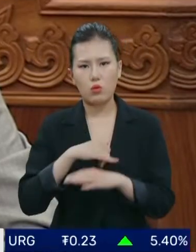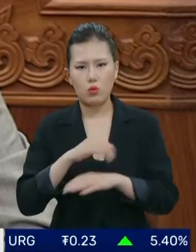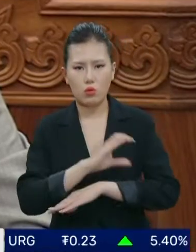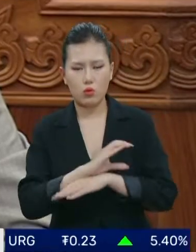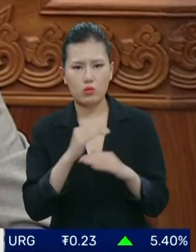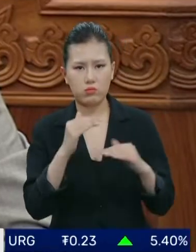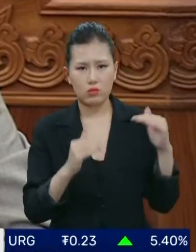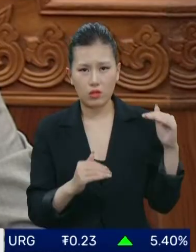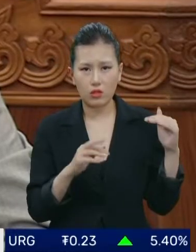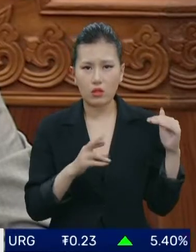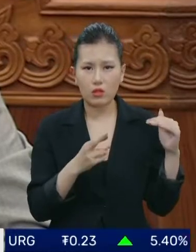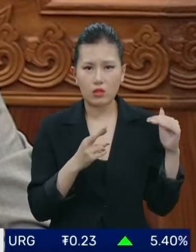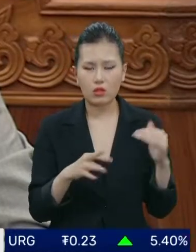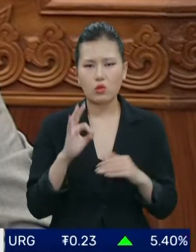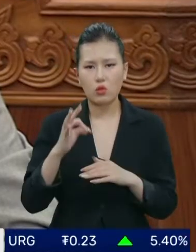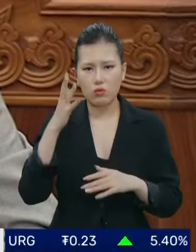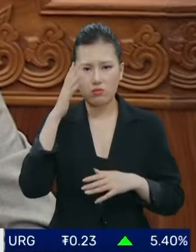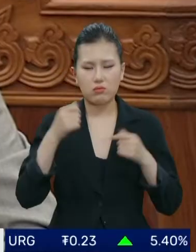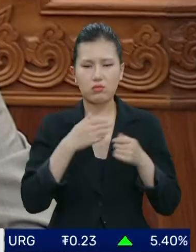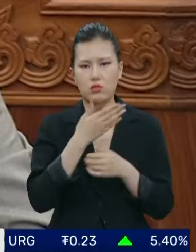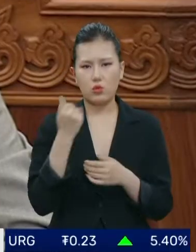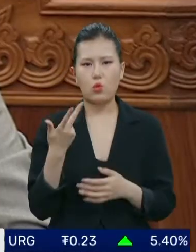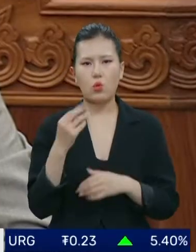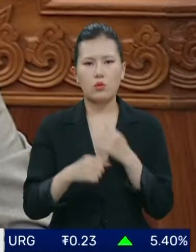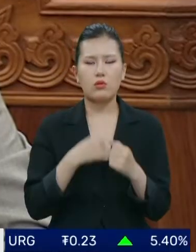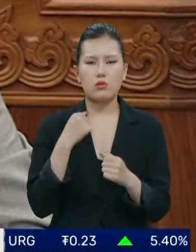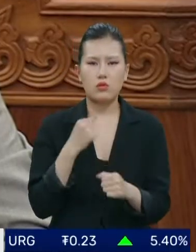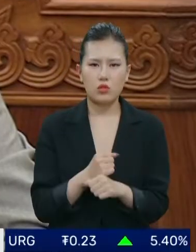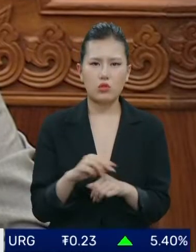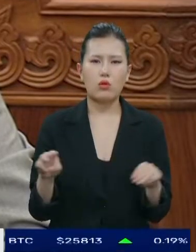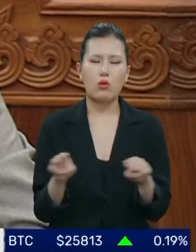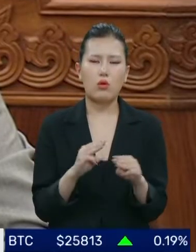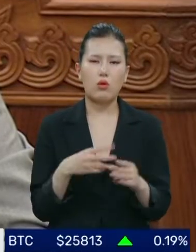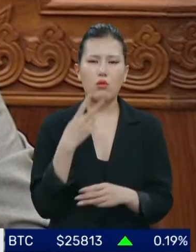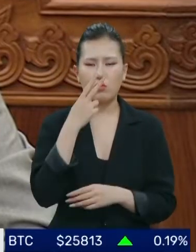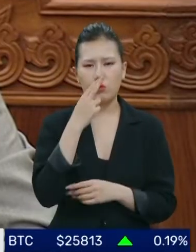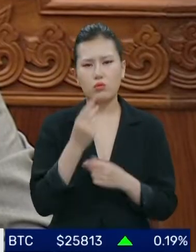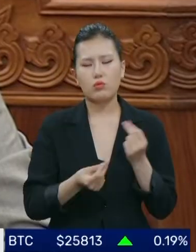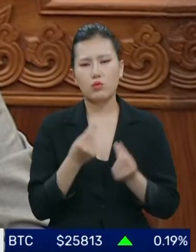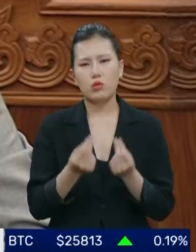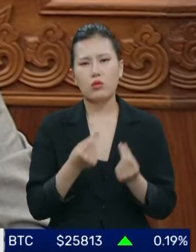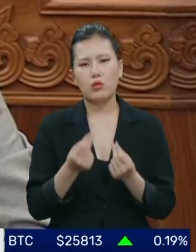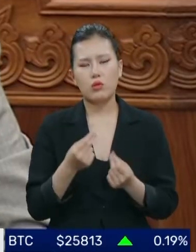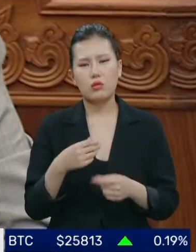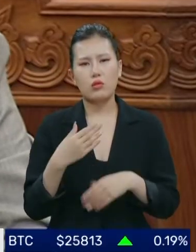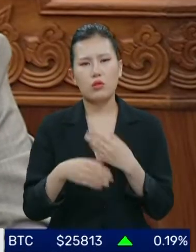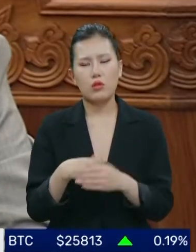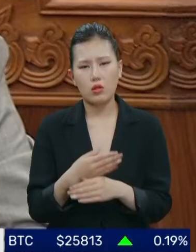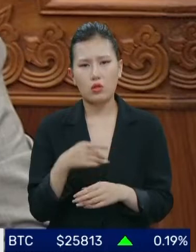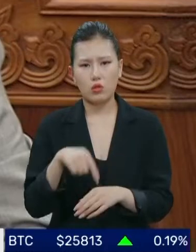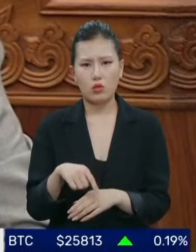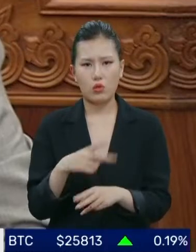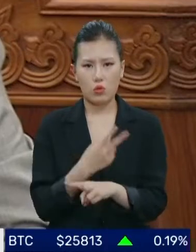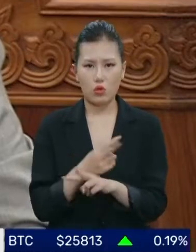асуудал шээ. Тэгээ одоо 30 жил ингээд тоглолт тоглолцоод тэгээд одоо ингээд хуулийнхаа гол үндсэн баримтлалаас бид нар зүгээр одоо ингээд